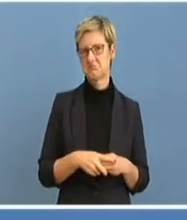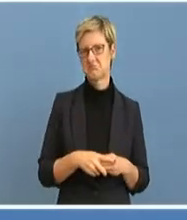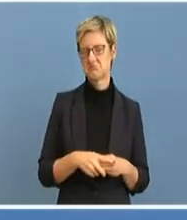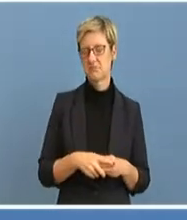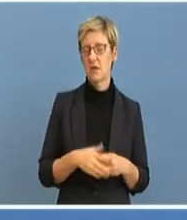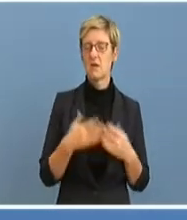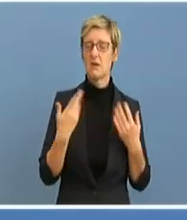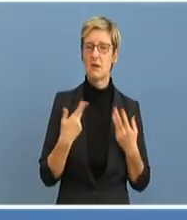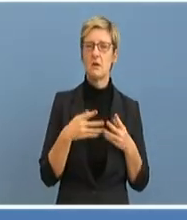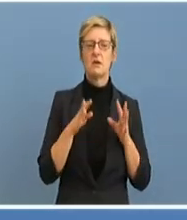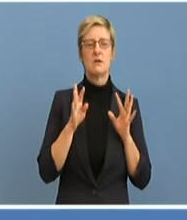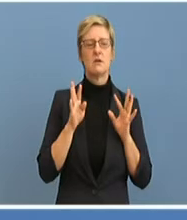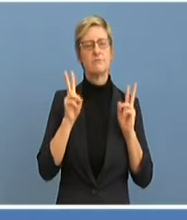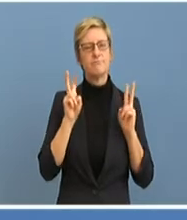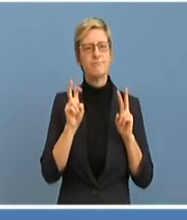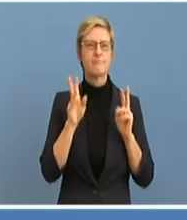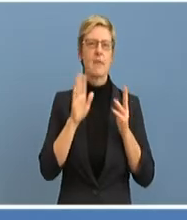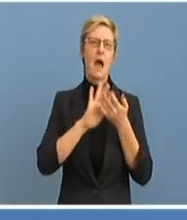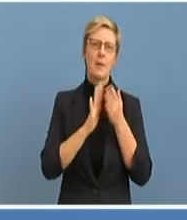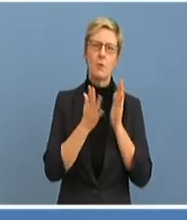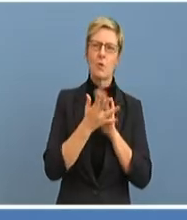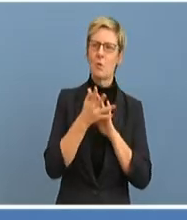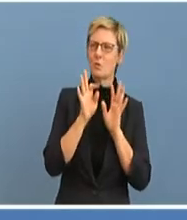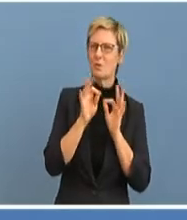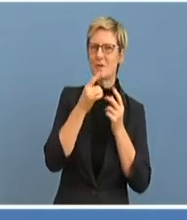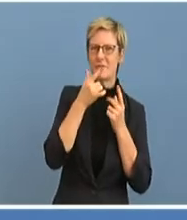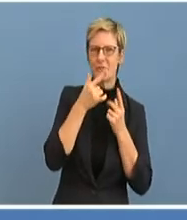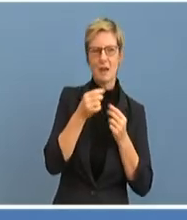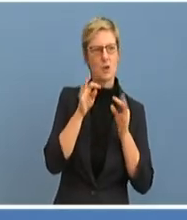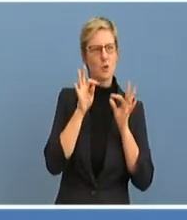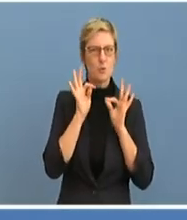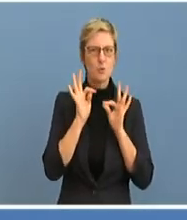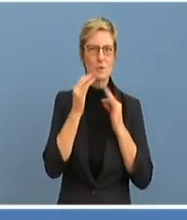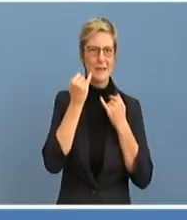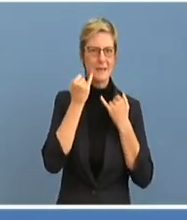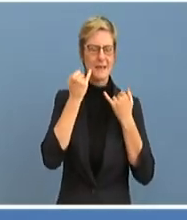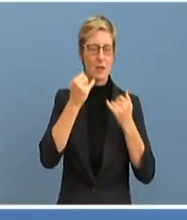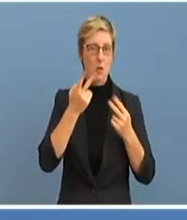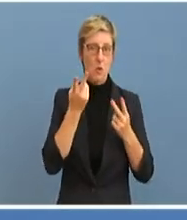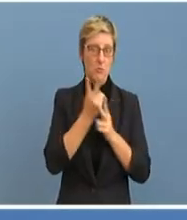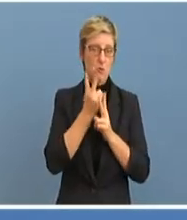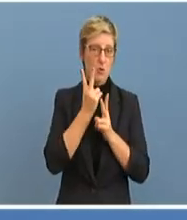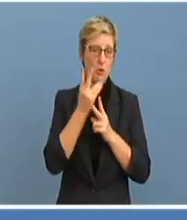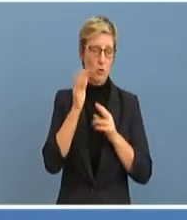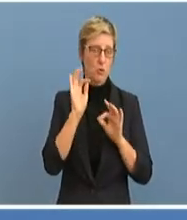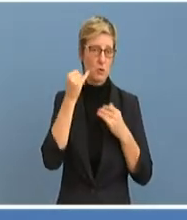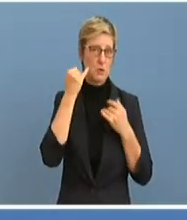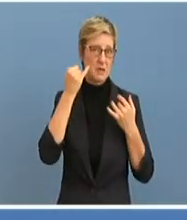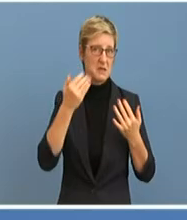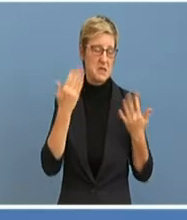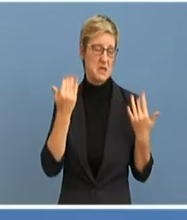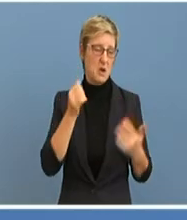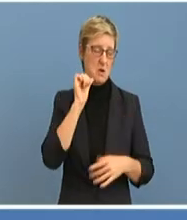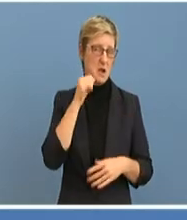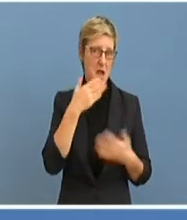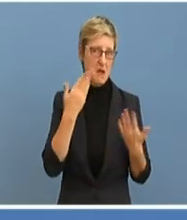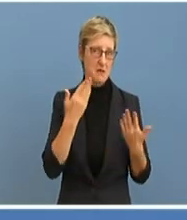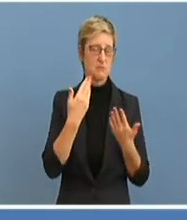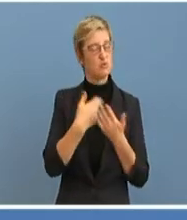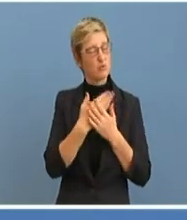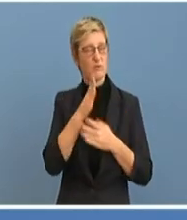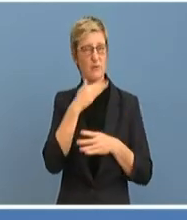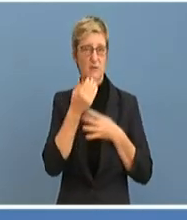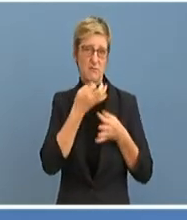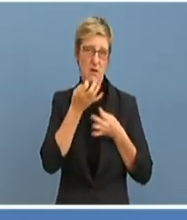intendierten guten Geist eines solchen Abkommens tatsächlich dann auch Realität werden zu lassen. Und darüber, diese Fragen müssen geklärt werden. Herr